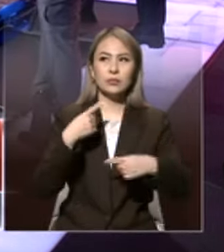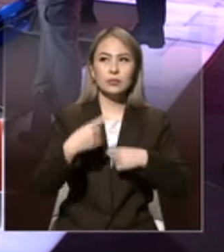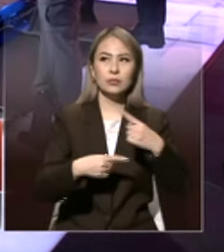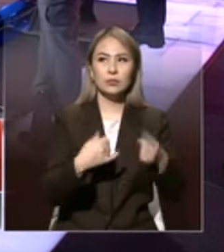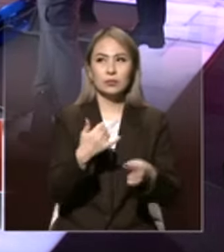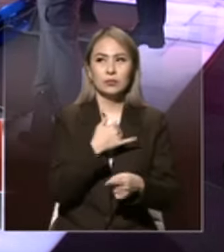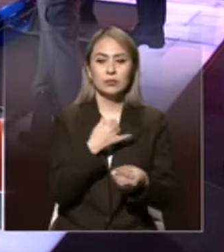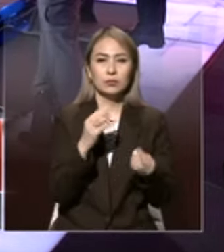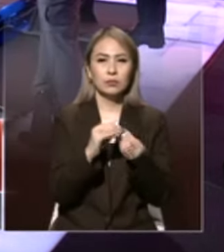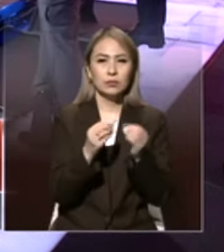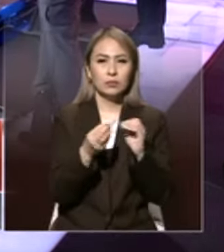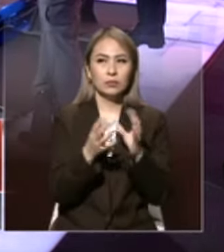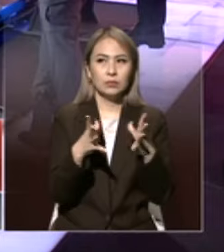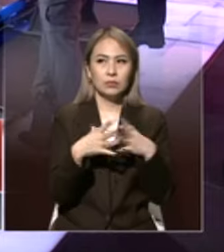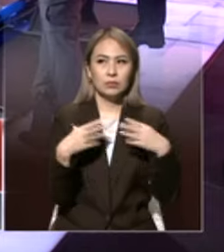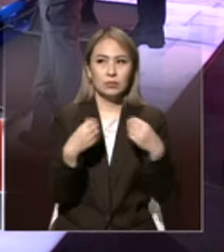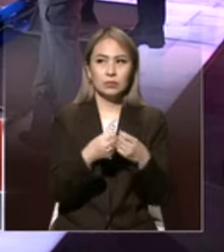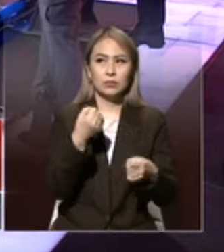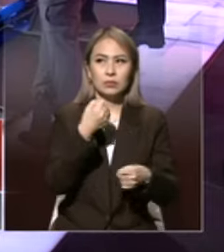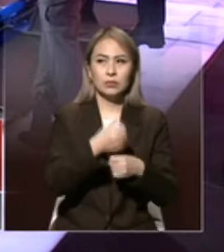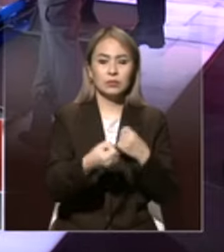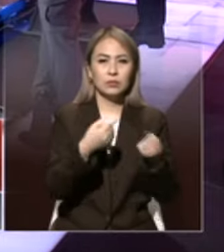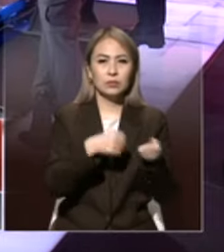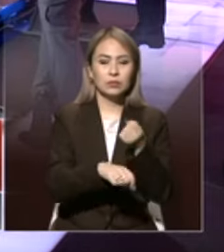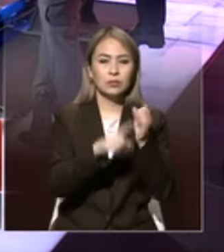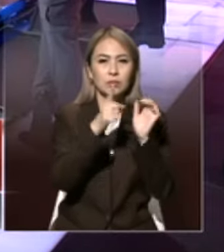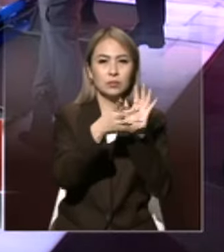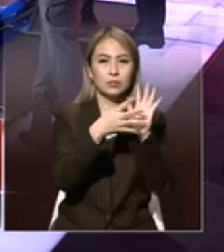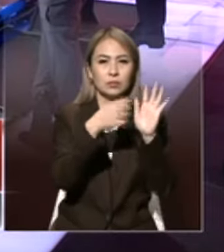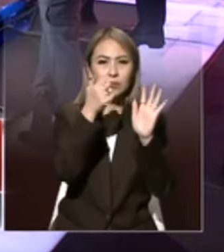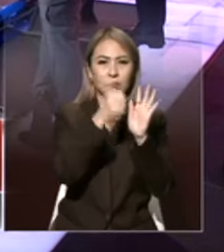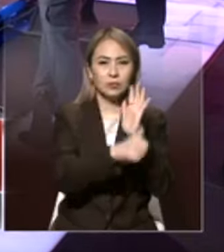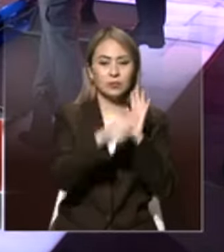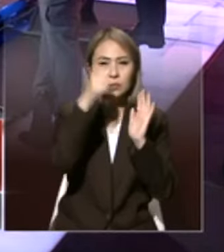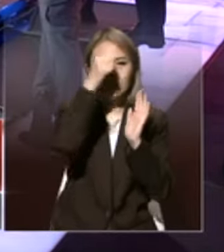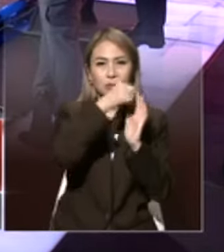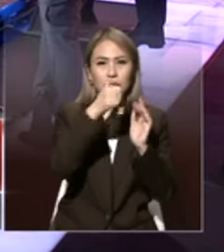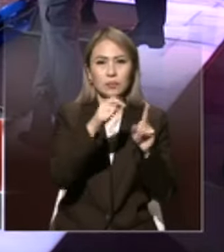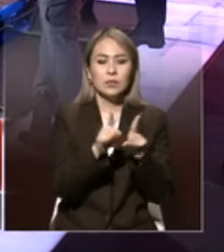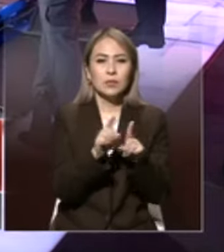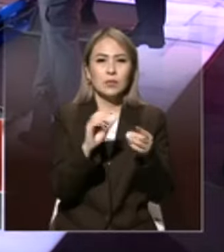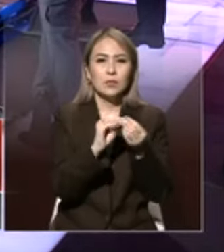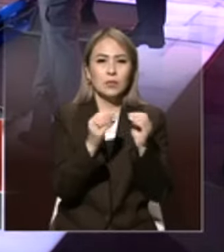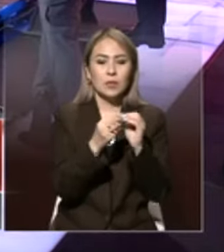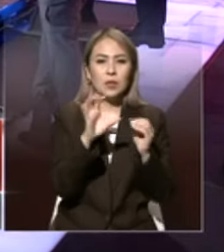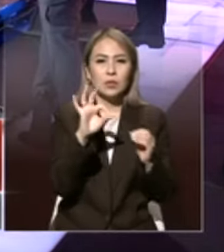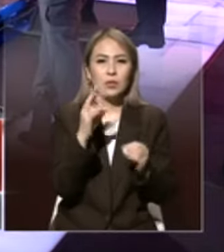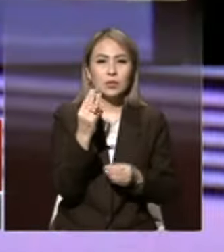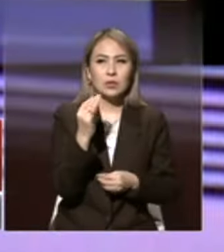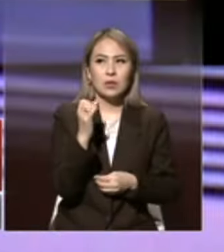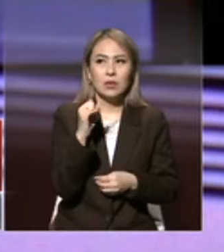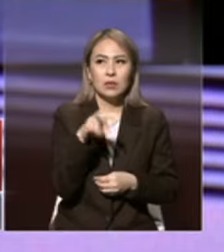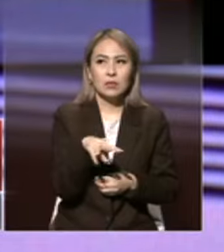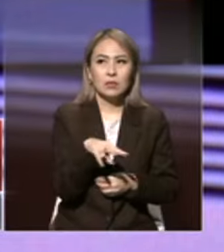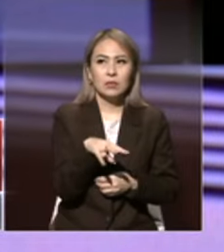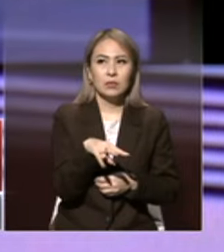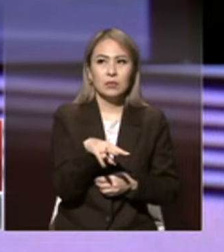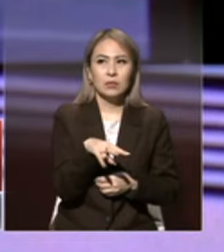бізде мәселе де отбасылық зорлық-зомбылық. 1960 жылдан бастап қана бұның кәдімгі мәселе социалдық,